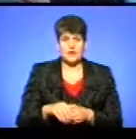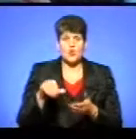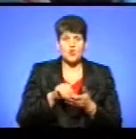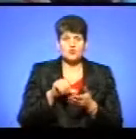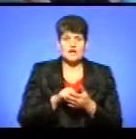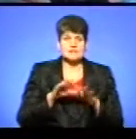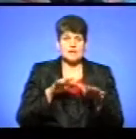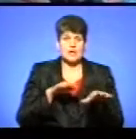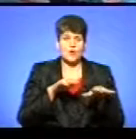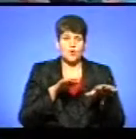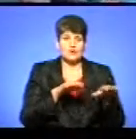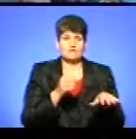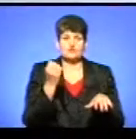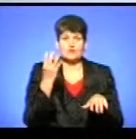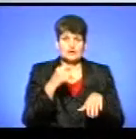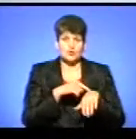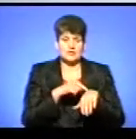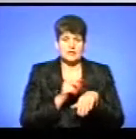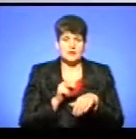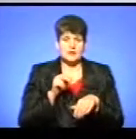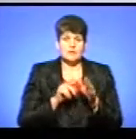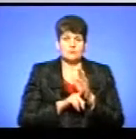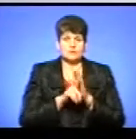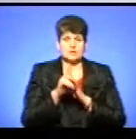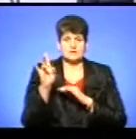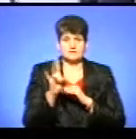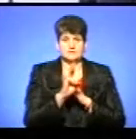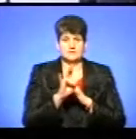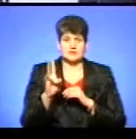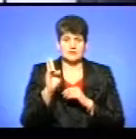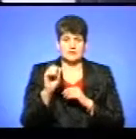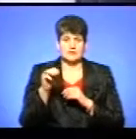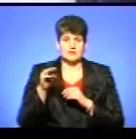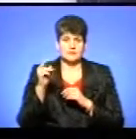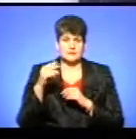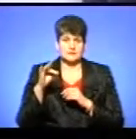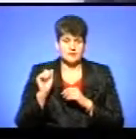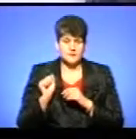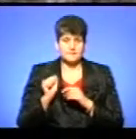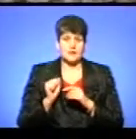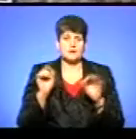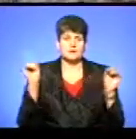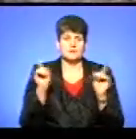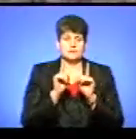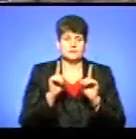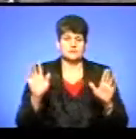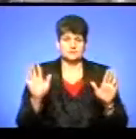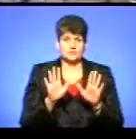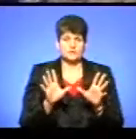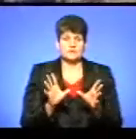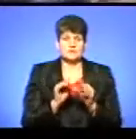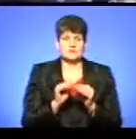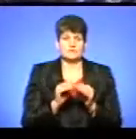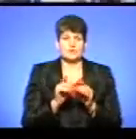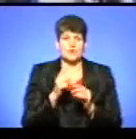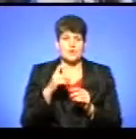Учасники ходи о 14-й годині вийшли від архікатедрального собору. Під музичний супровід оркестра «Волі» та спів народного